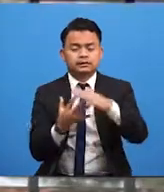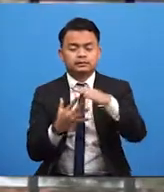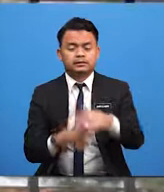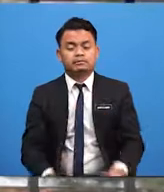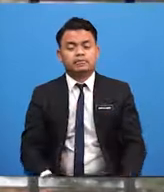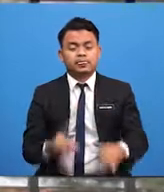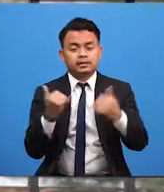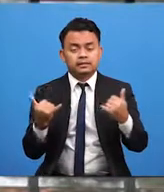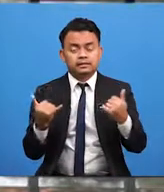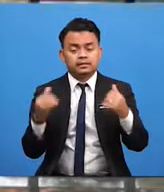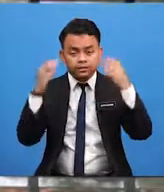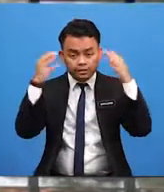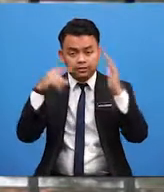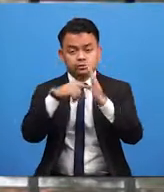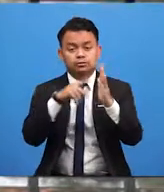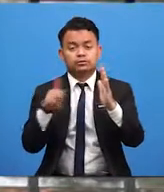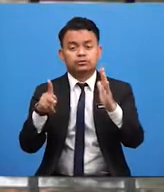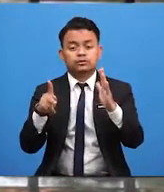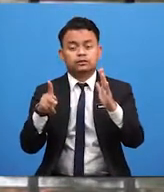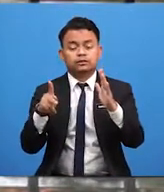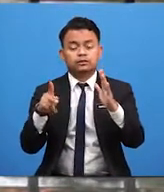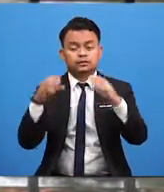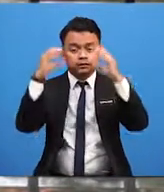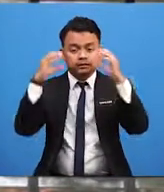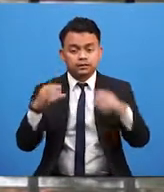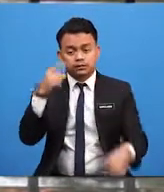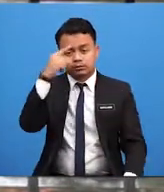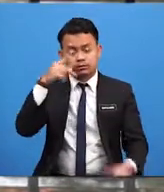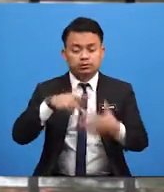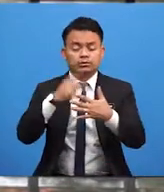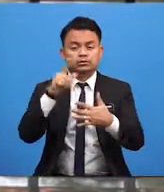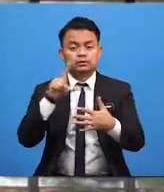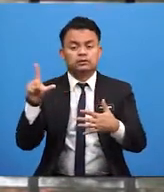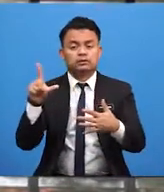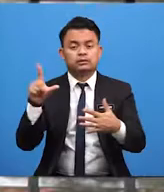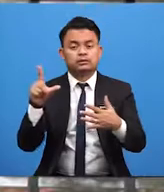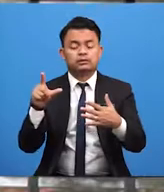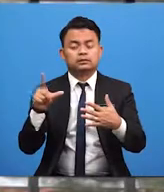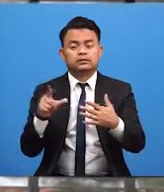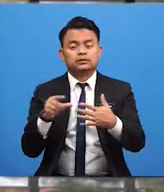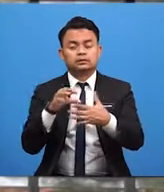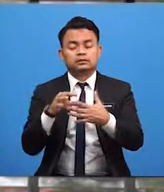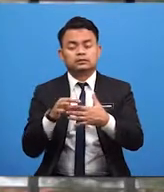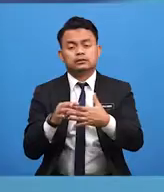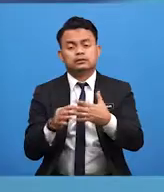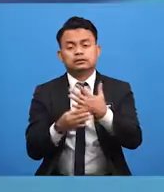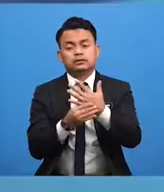Sekarang, cikgu akan tunjukkan cara untuk mengeluarkan lemak supaya stok yang diperoleh adalah